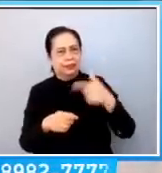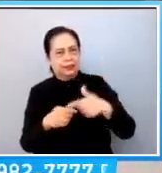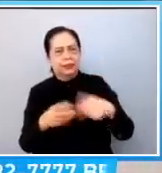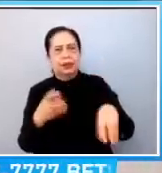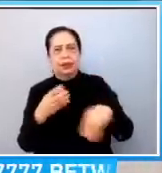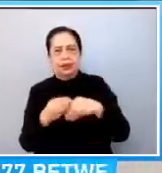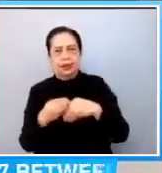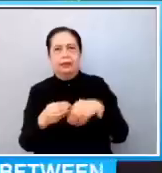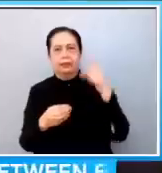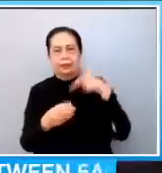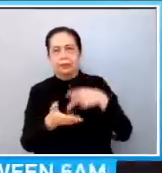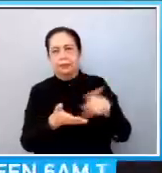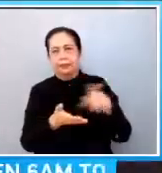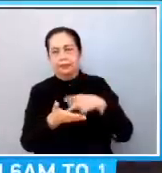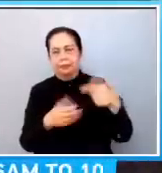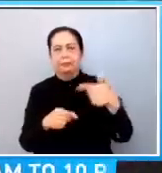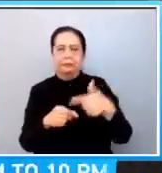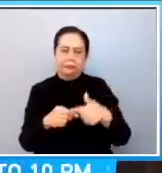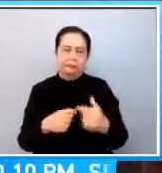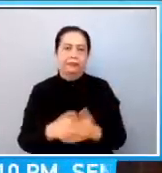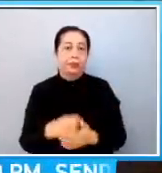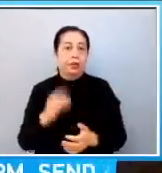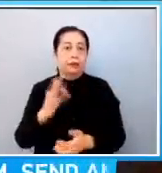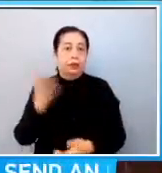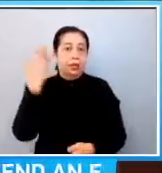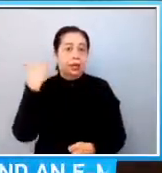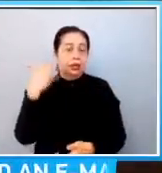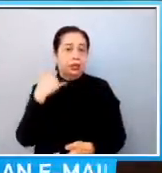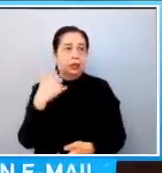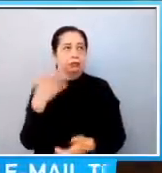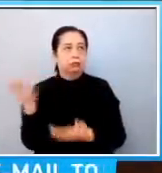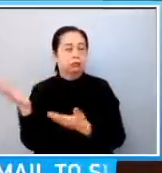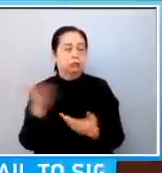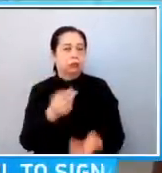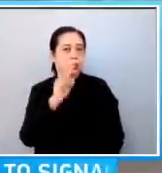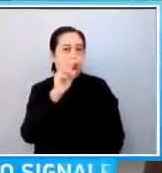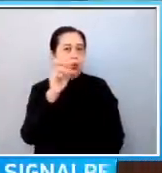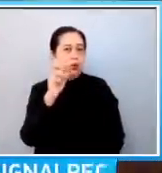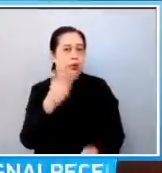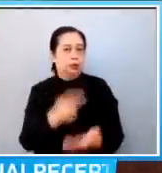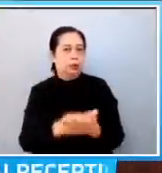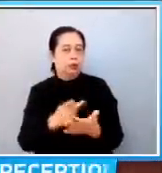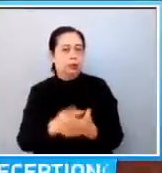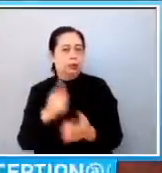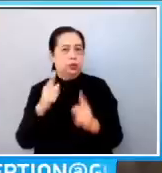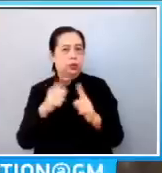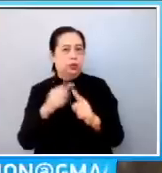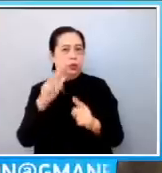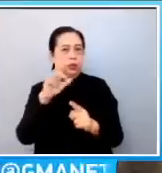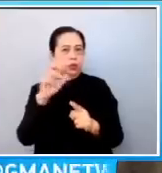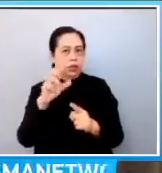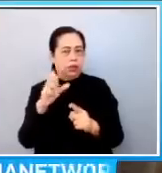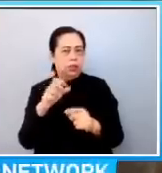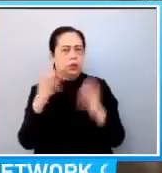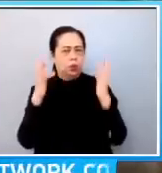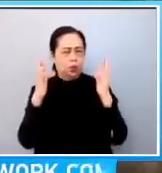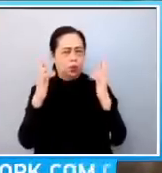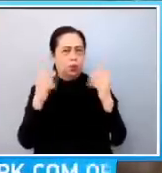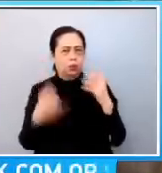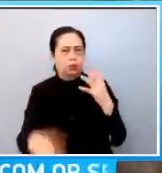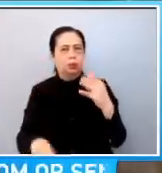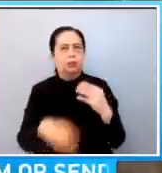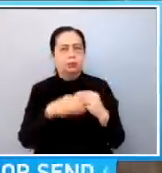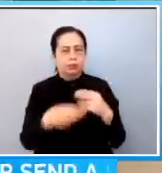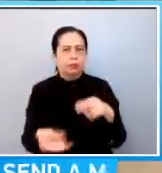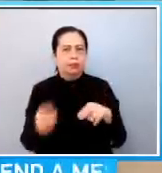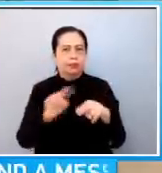diesel. Kahit pa paano. Kung dati-rati raw nakakapag-uwi siya ng 200 piso hanggang 300, umaasa siyang madadagdagan nito. Sa tingin